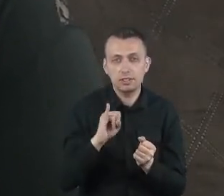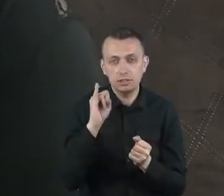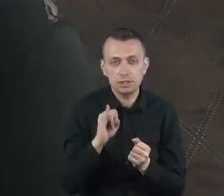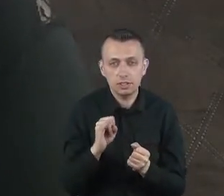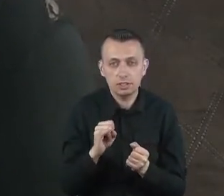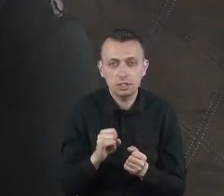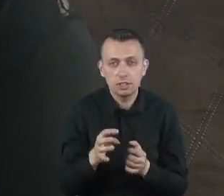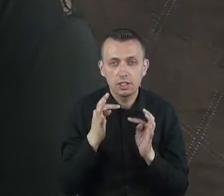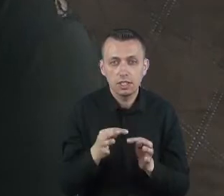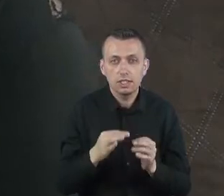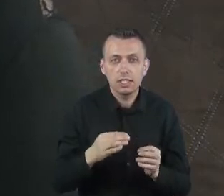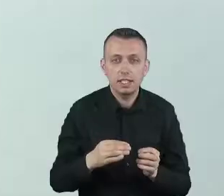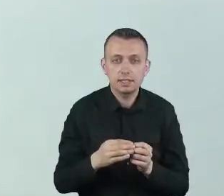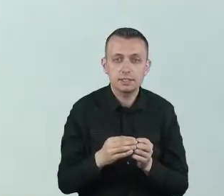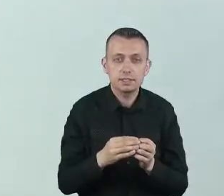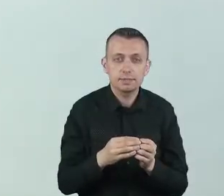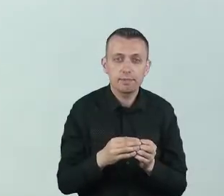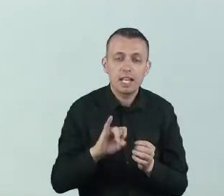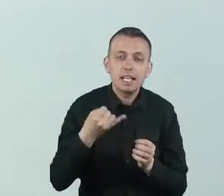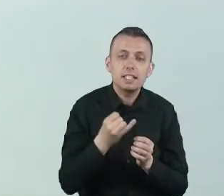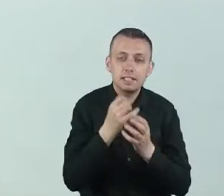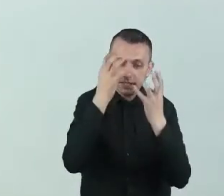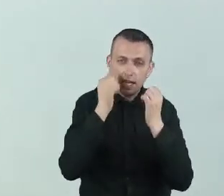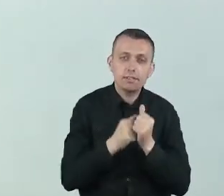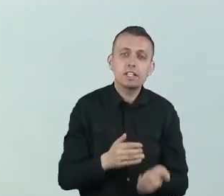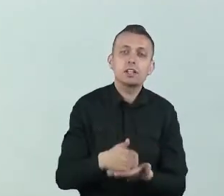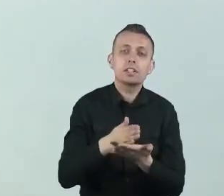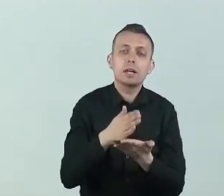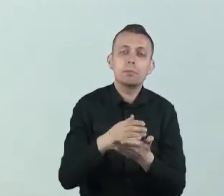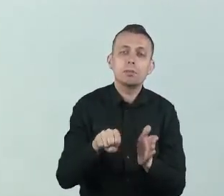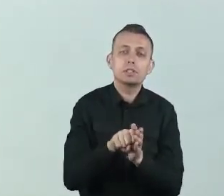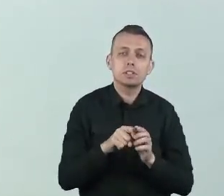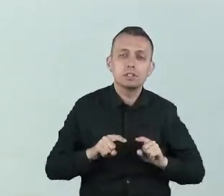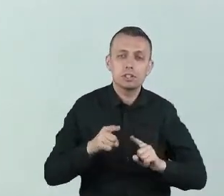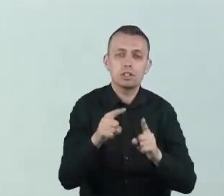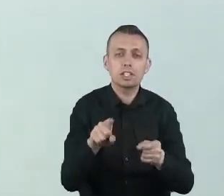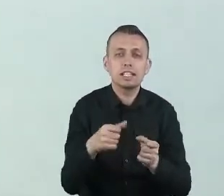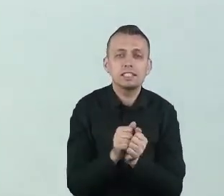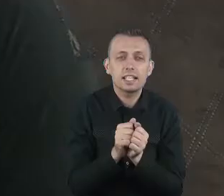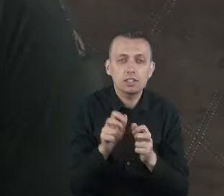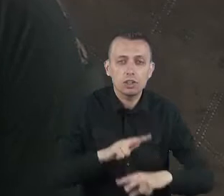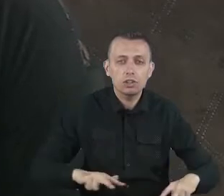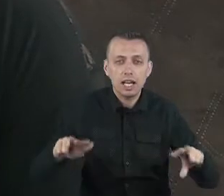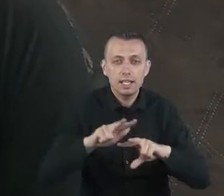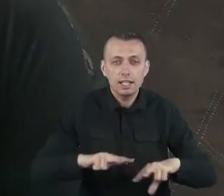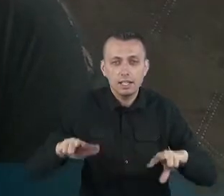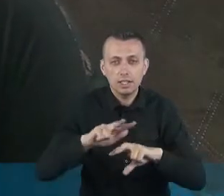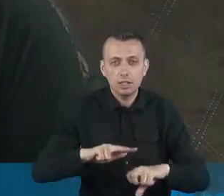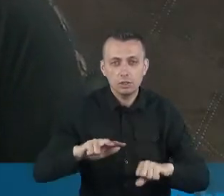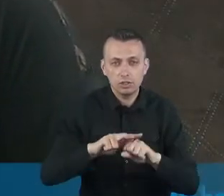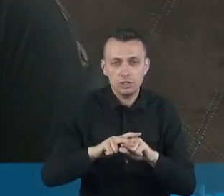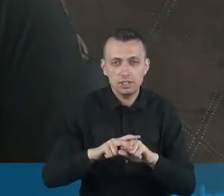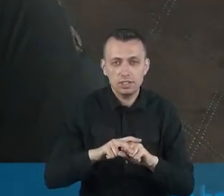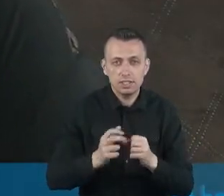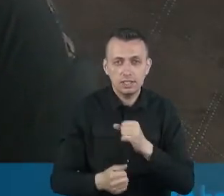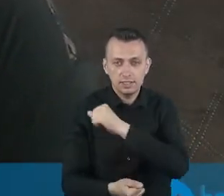mają piękny, bajkowy pokój. Jak właśnie wygląda wsparcie od organizatora rodzinnej pieczy zastępczej? To właśnie